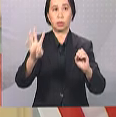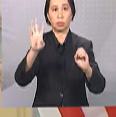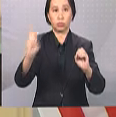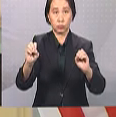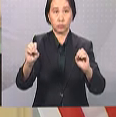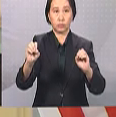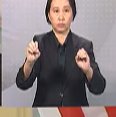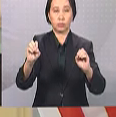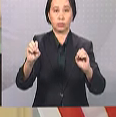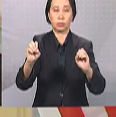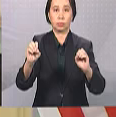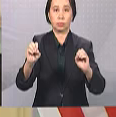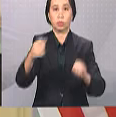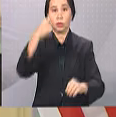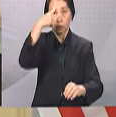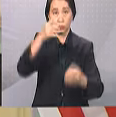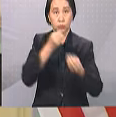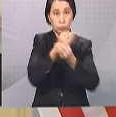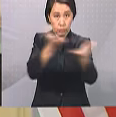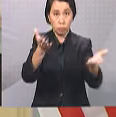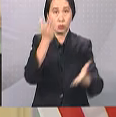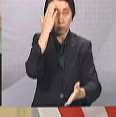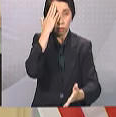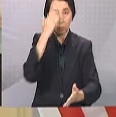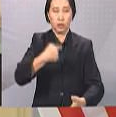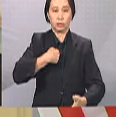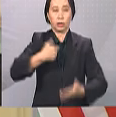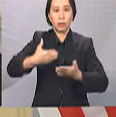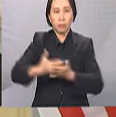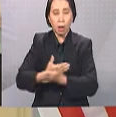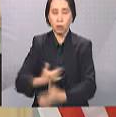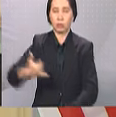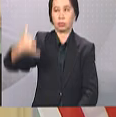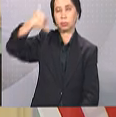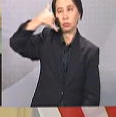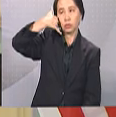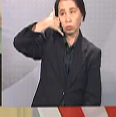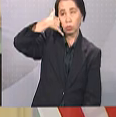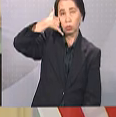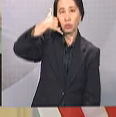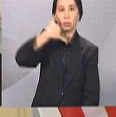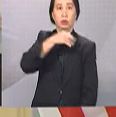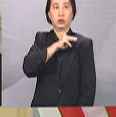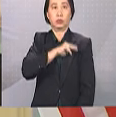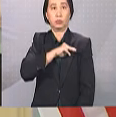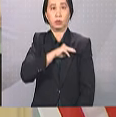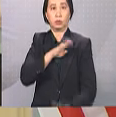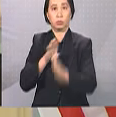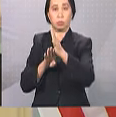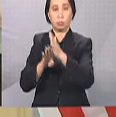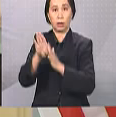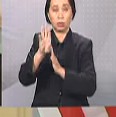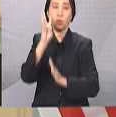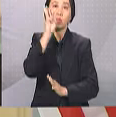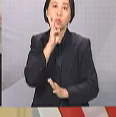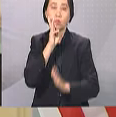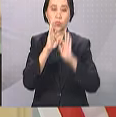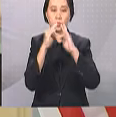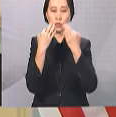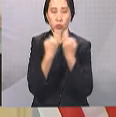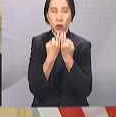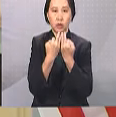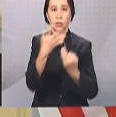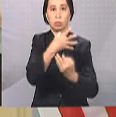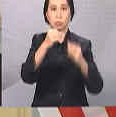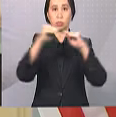03-6126-2240. Untuk makluman, saya baru dihubungi oleh Menteri Pembangunan Wanita, Keluarga dan